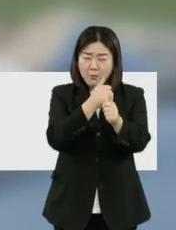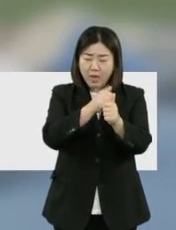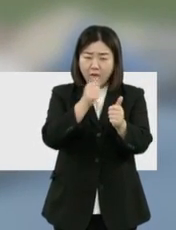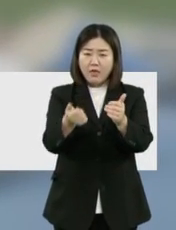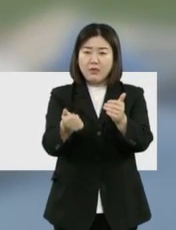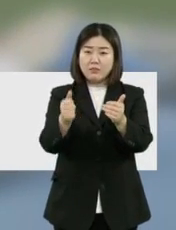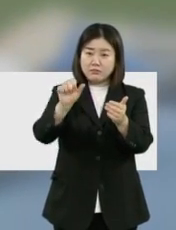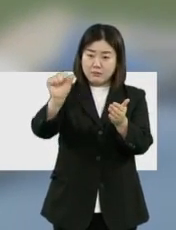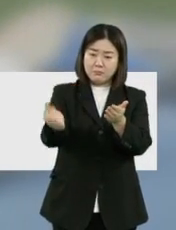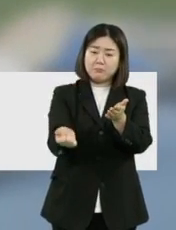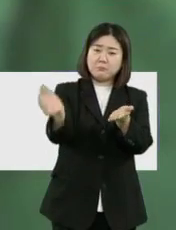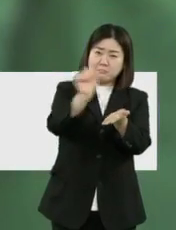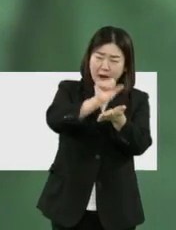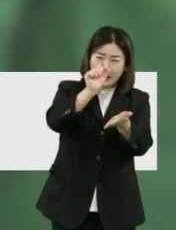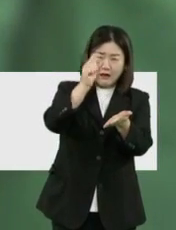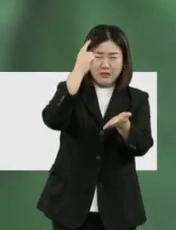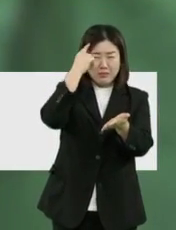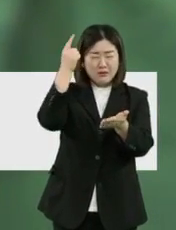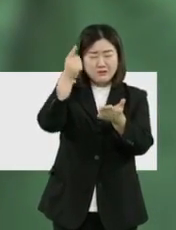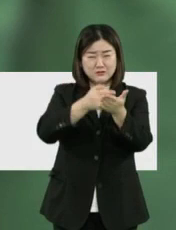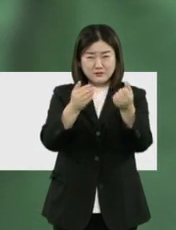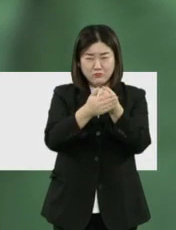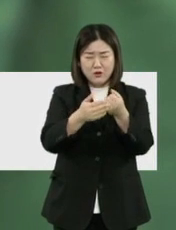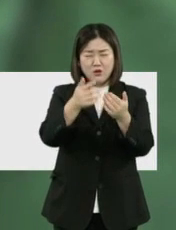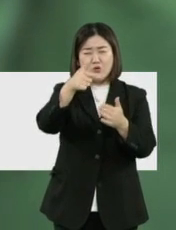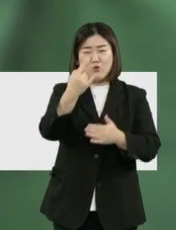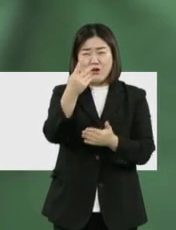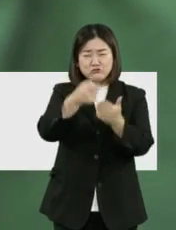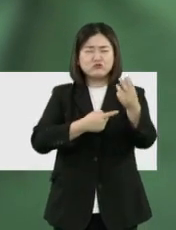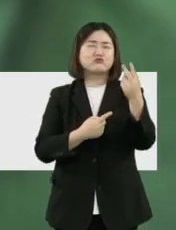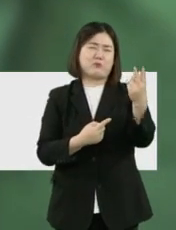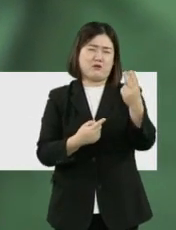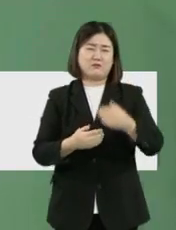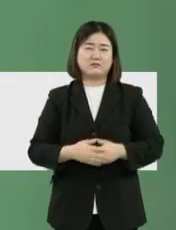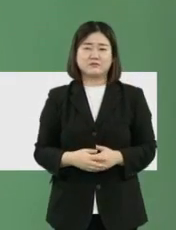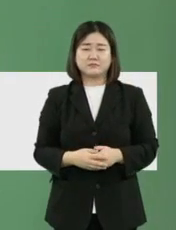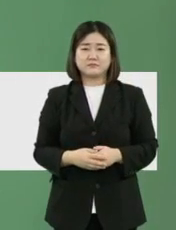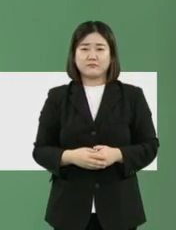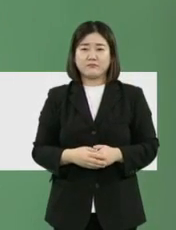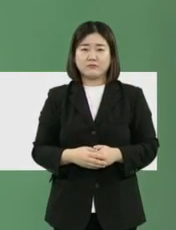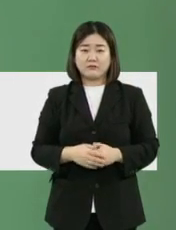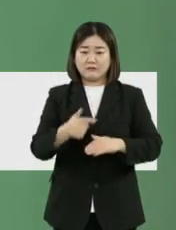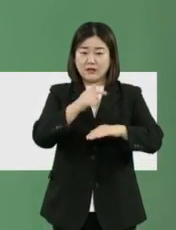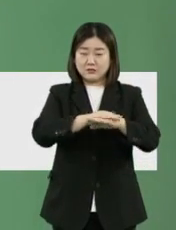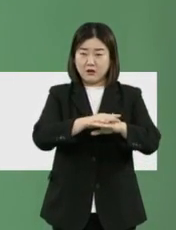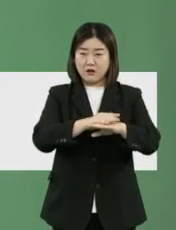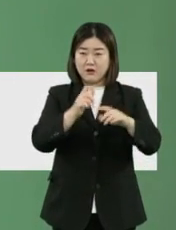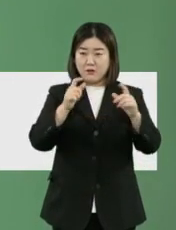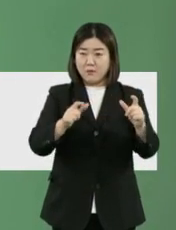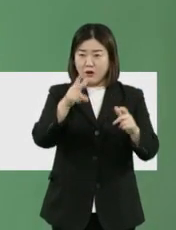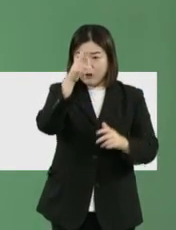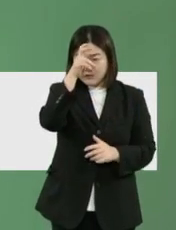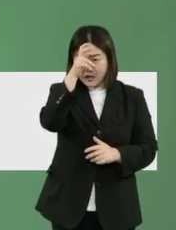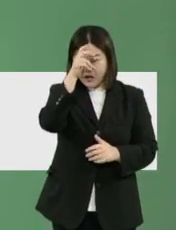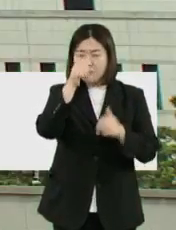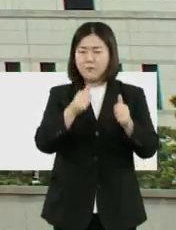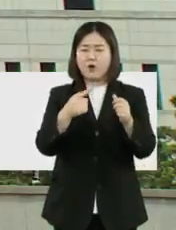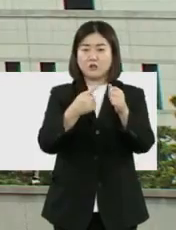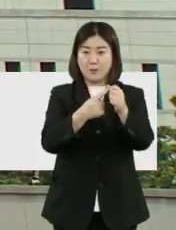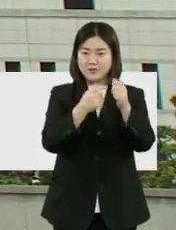넘어지면서 식탁에 머리를 부딪혀 두 차례 뇌수술을 받아야 했습니다 대전 집 앞 형사항소 5부 는